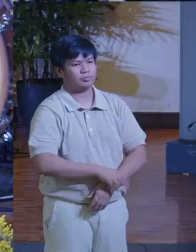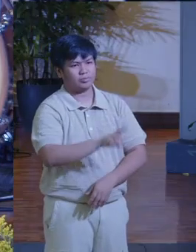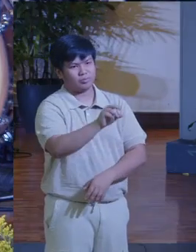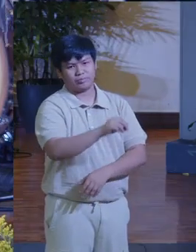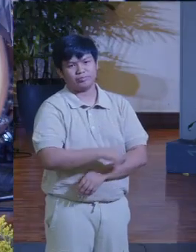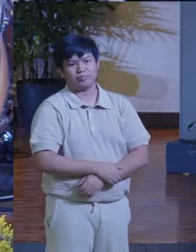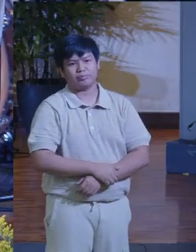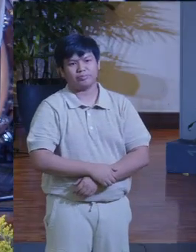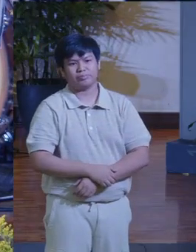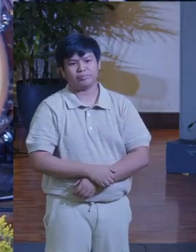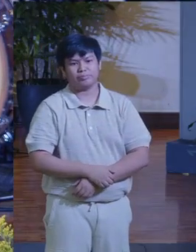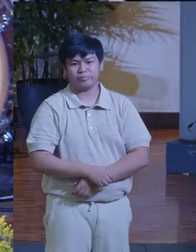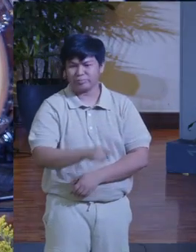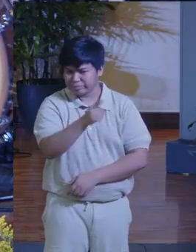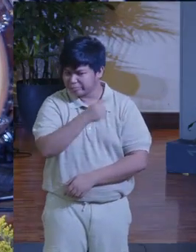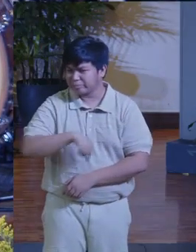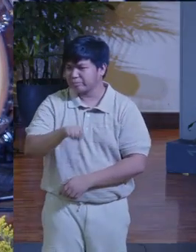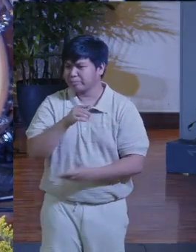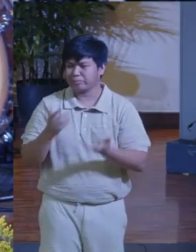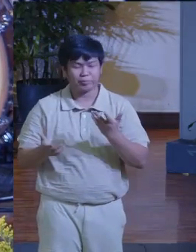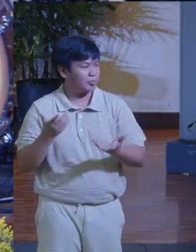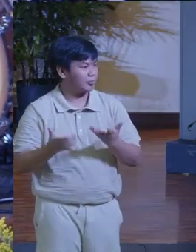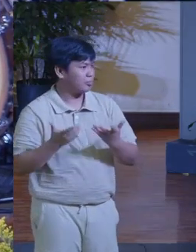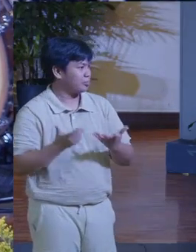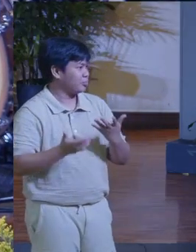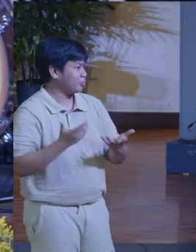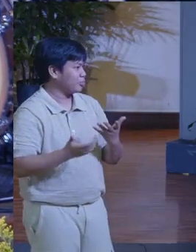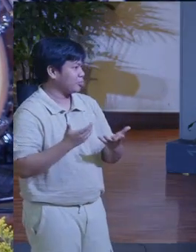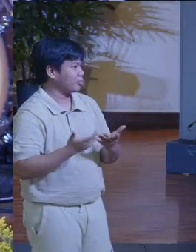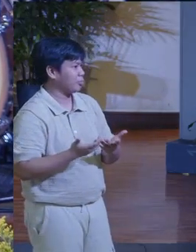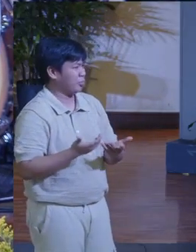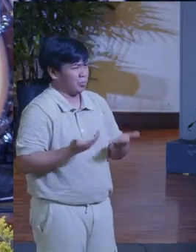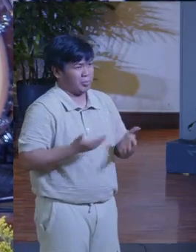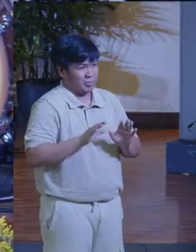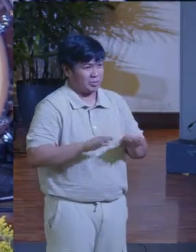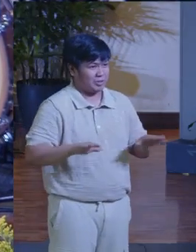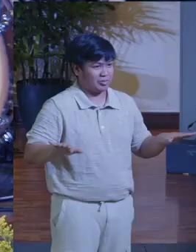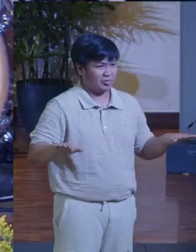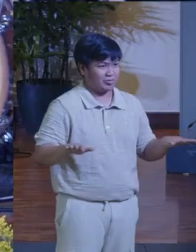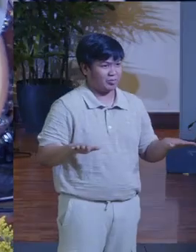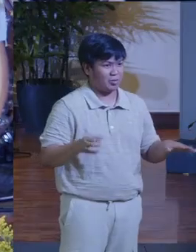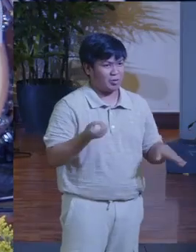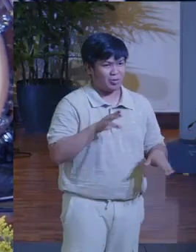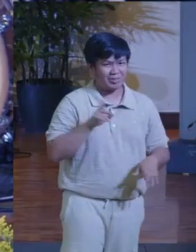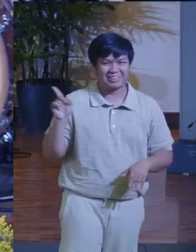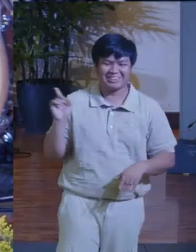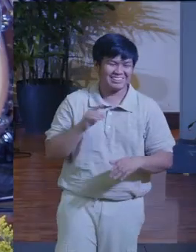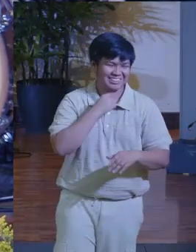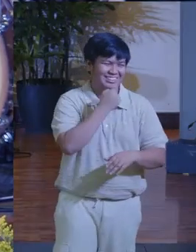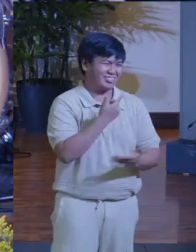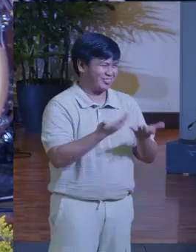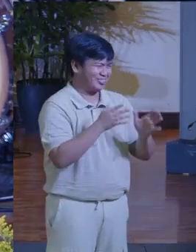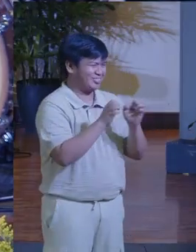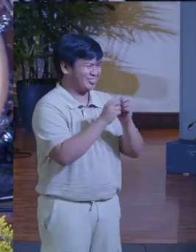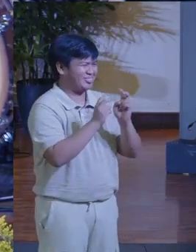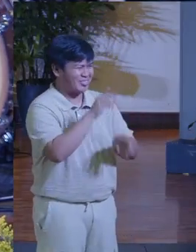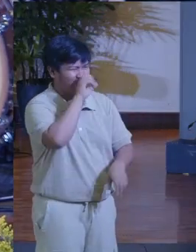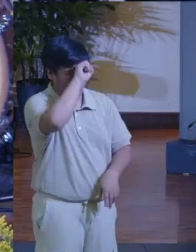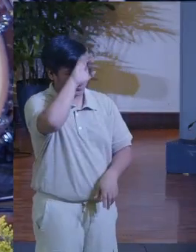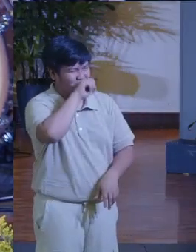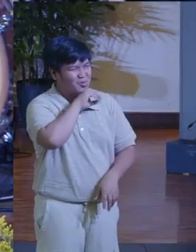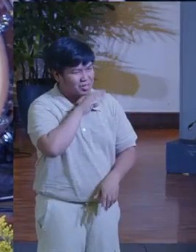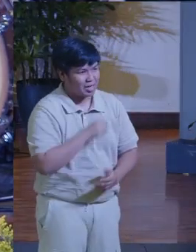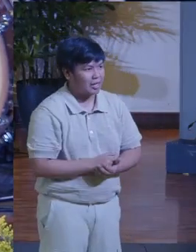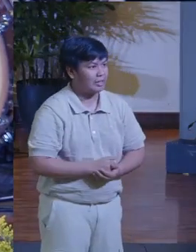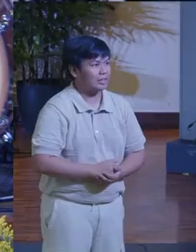Alam ko, marami po sa atin, sa ating kabataan siguro, o kahit na sa ating katandaan, nung kayo'y